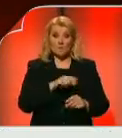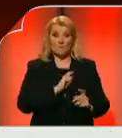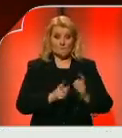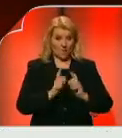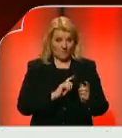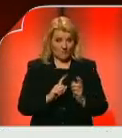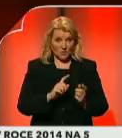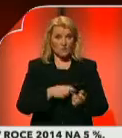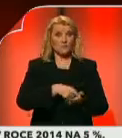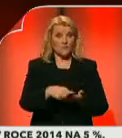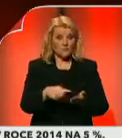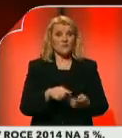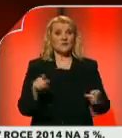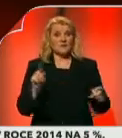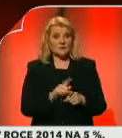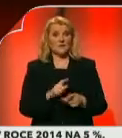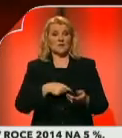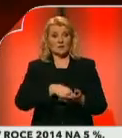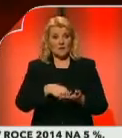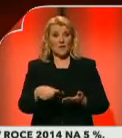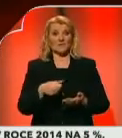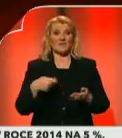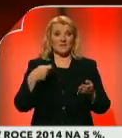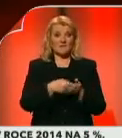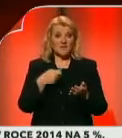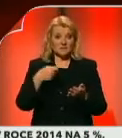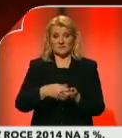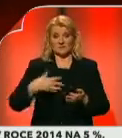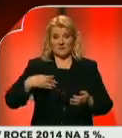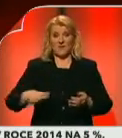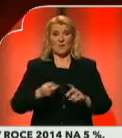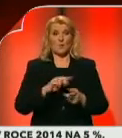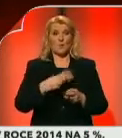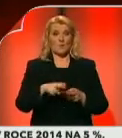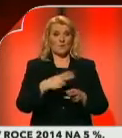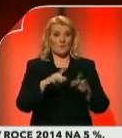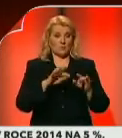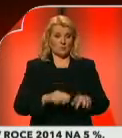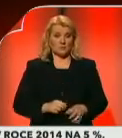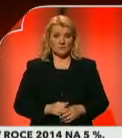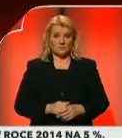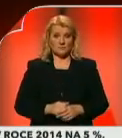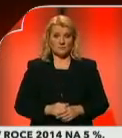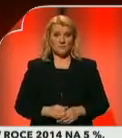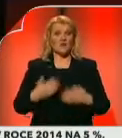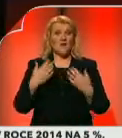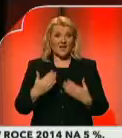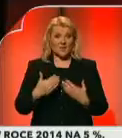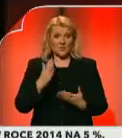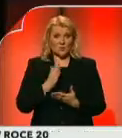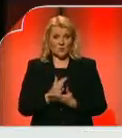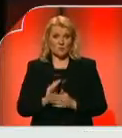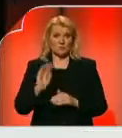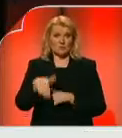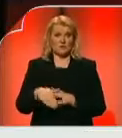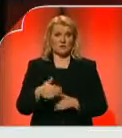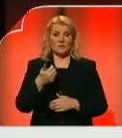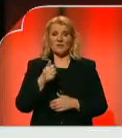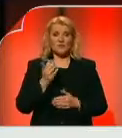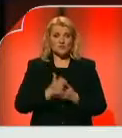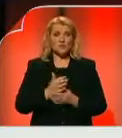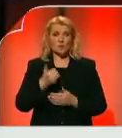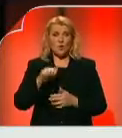se samozřejmě také platil, tak se platily také investiční náklady za úpravy toho softwaru. A pokud už teď je to o 180 milionů víc, jak tvrdí